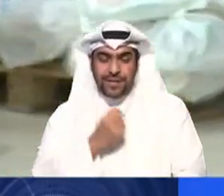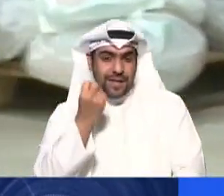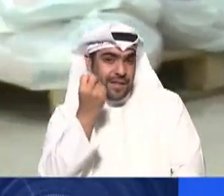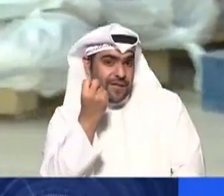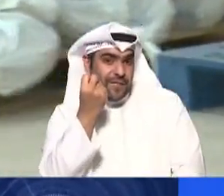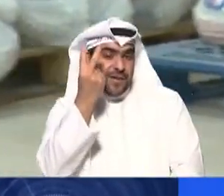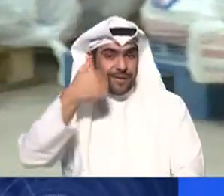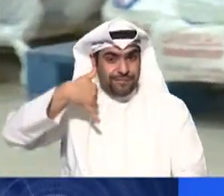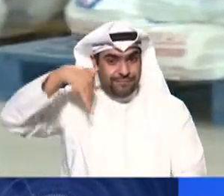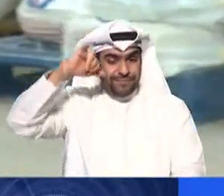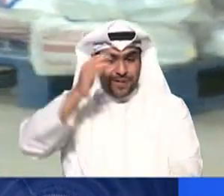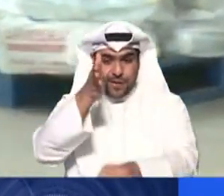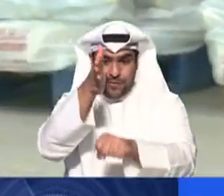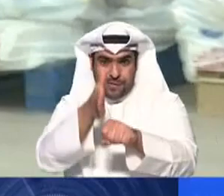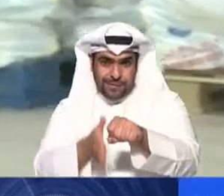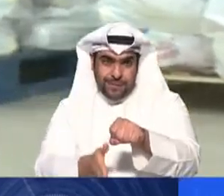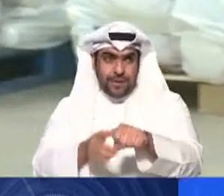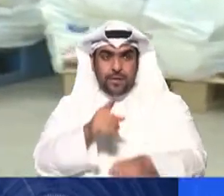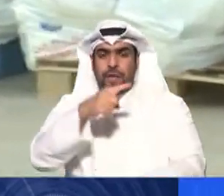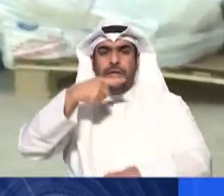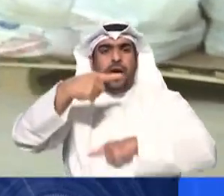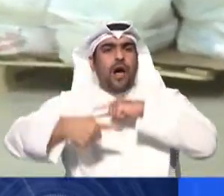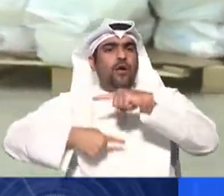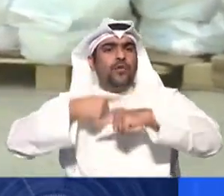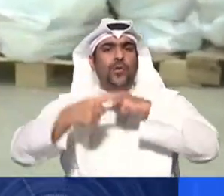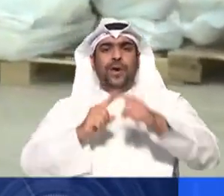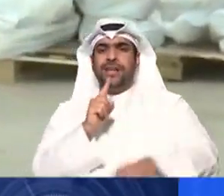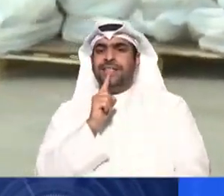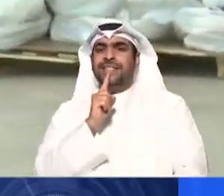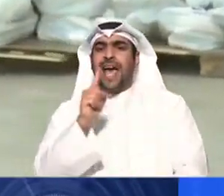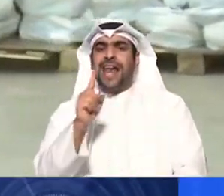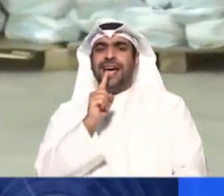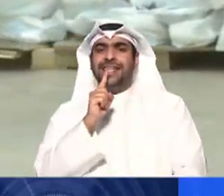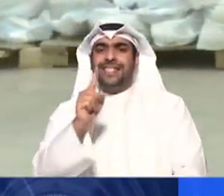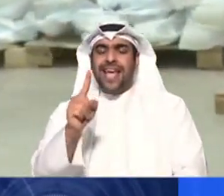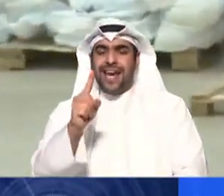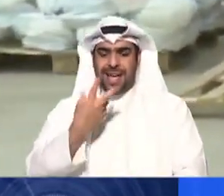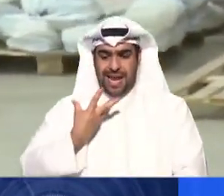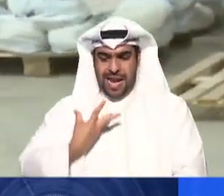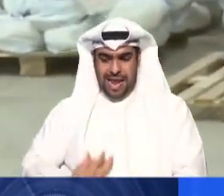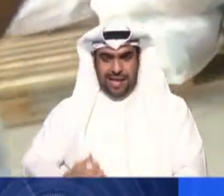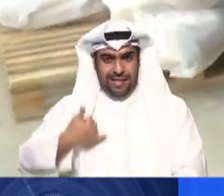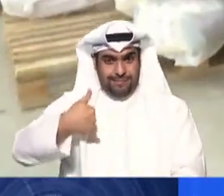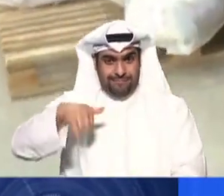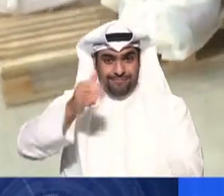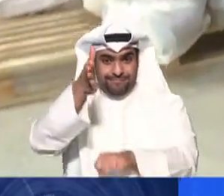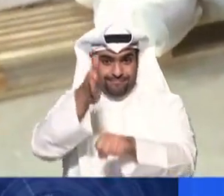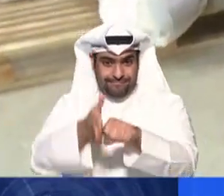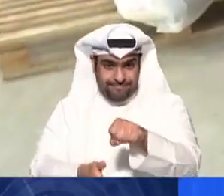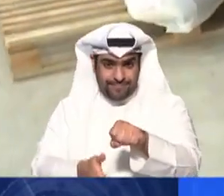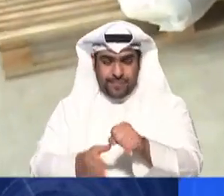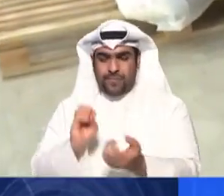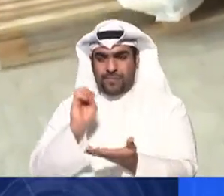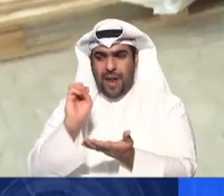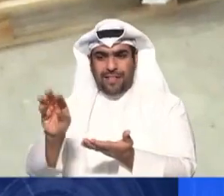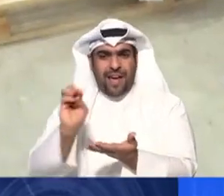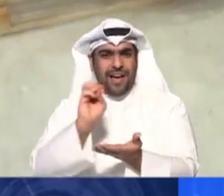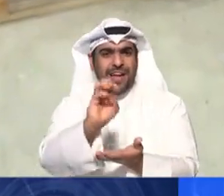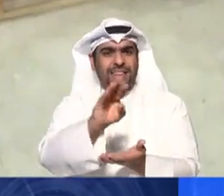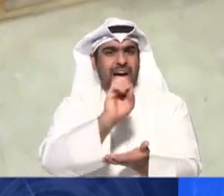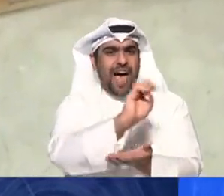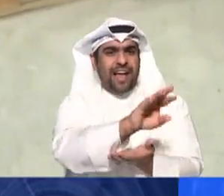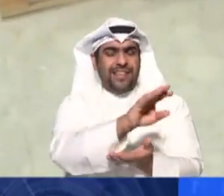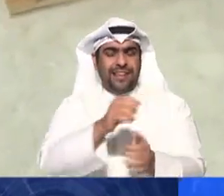أحد المشاريع الموسمية التي تنفذها الجمعية بهدف تقديم المساعدة والمساندة للأسر الفقيرة